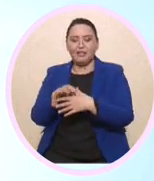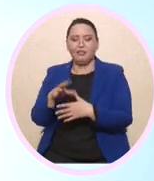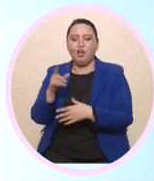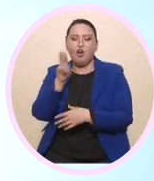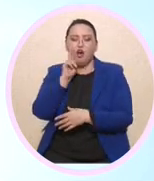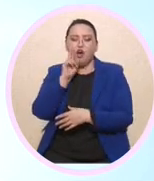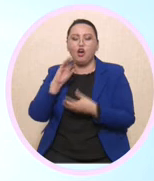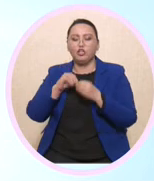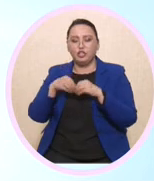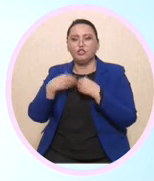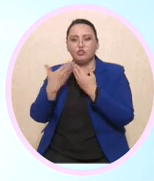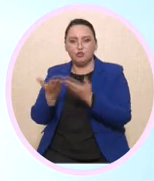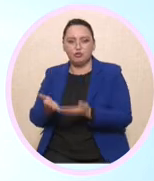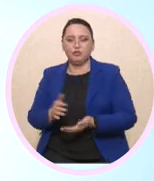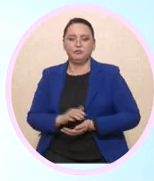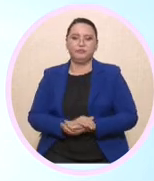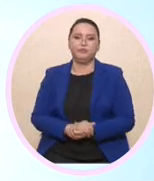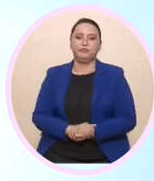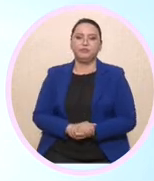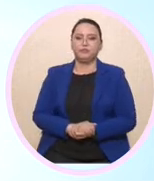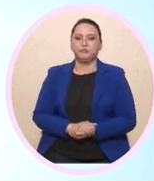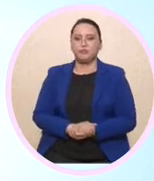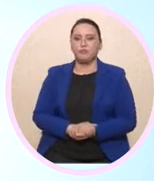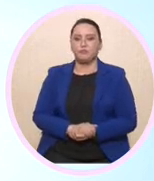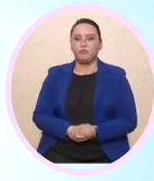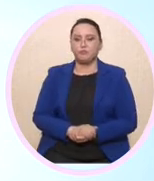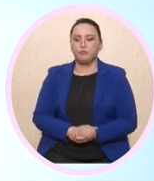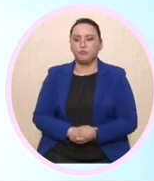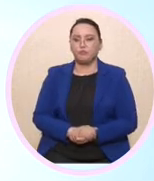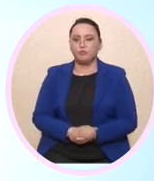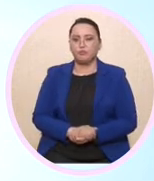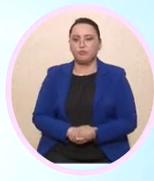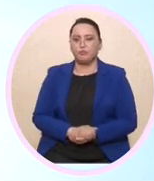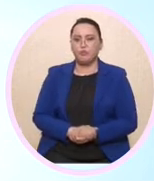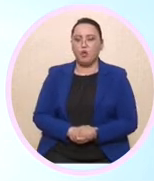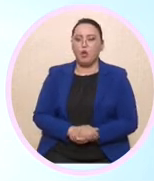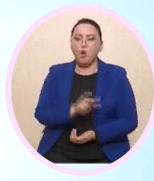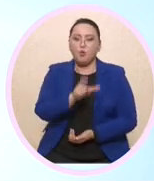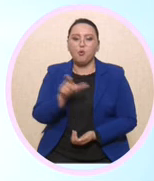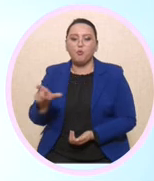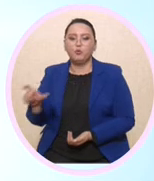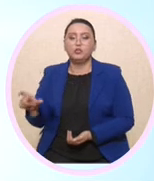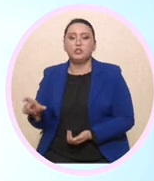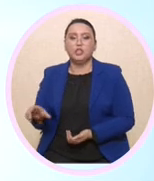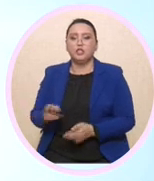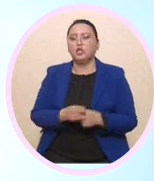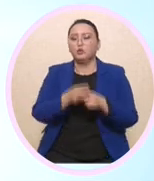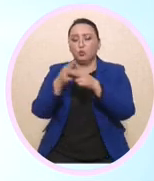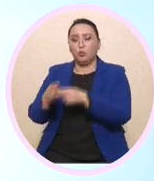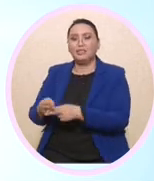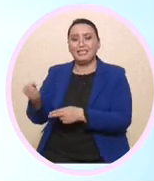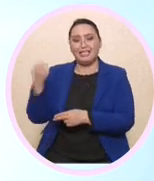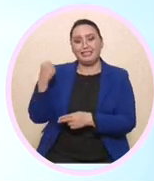Нэрлэгдэхгүй яг л байгаагаараа байдаг. Хүнд юу байна түүгээрэл хүнийг дайр чаддаг.